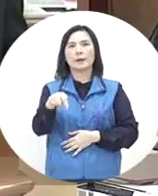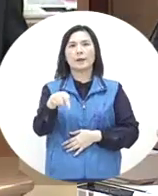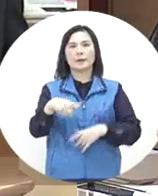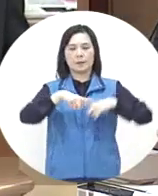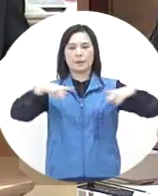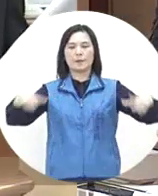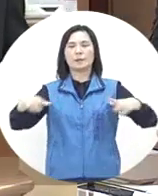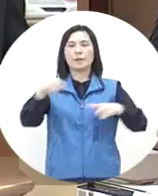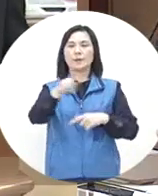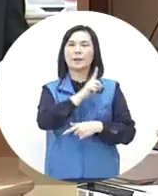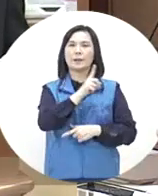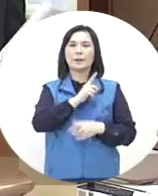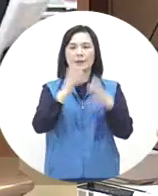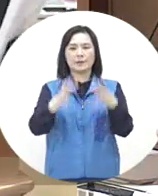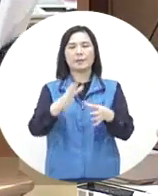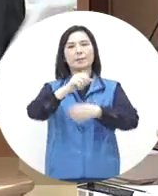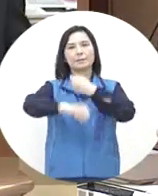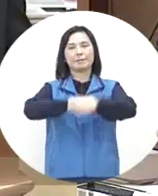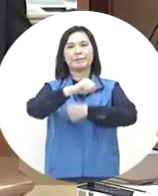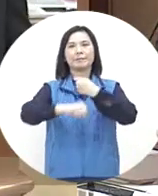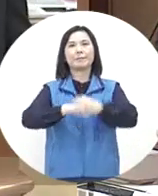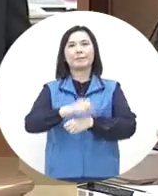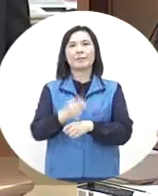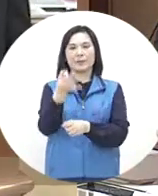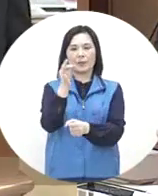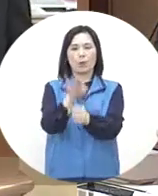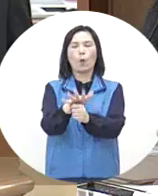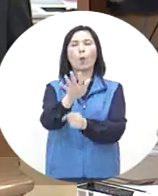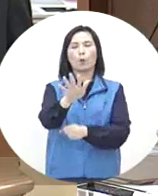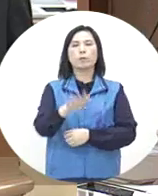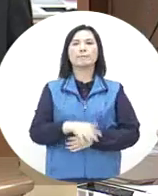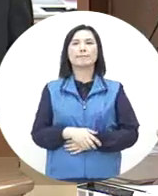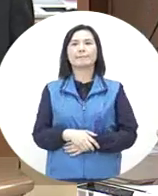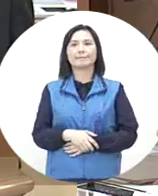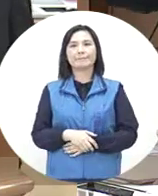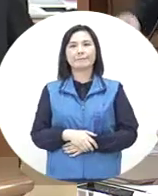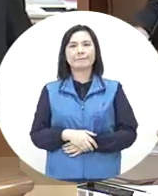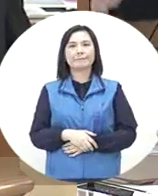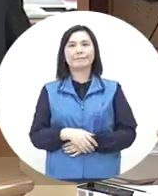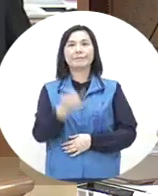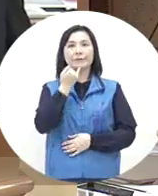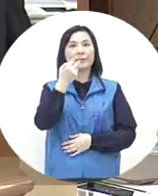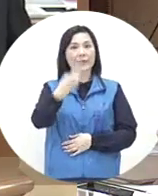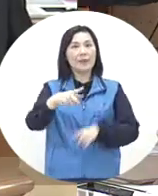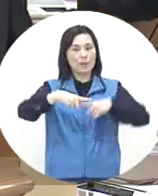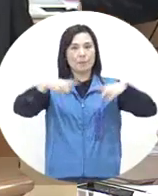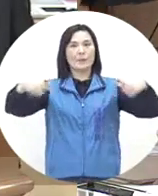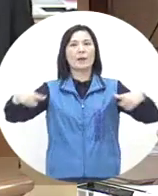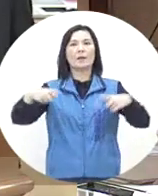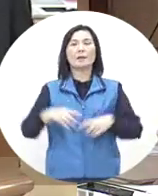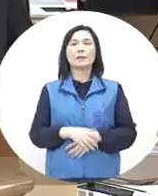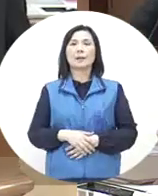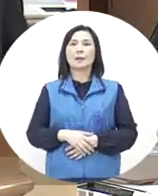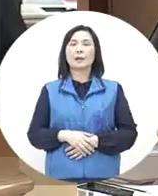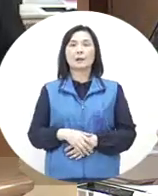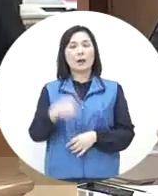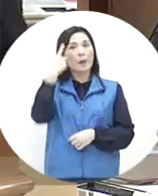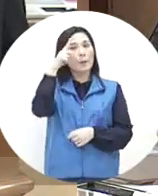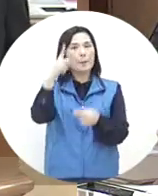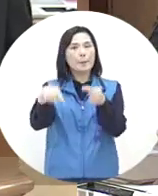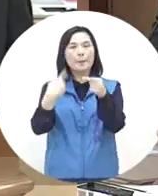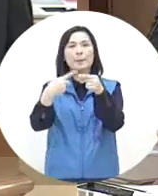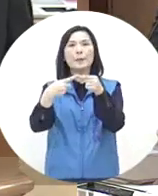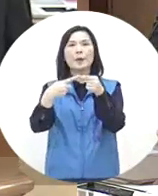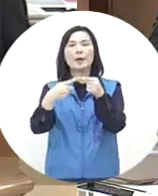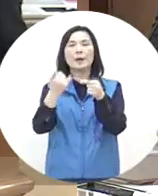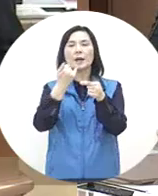办活动， 对， 是钱已经有拨下去了。 对， 啊是 可以在。扩大像明年的话，其实可以更盛大、啊。